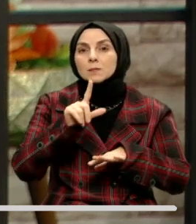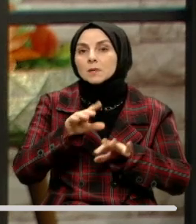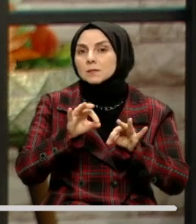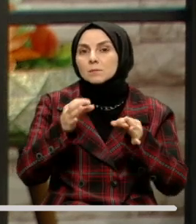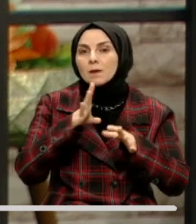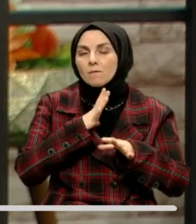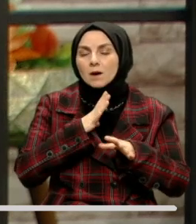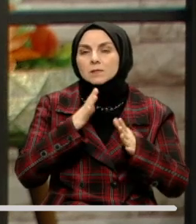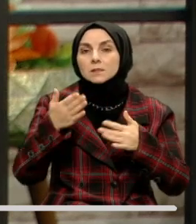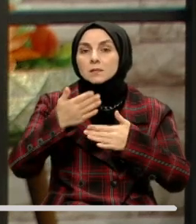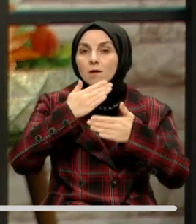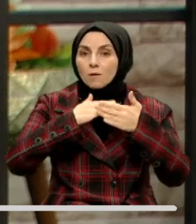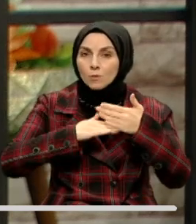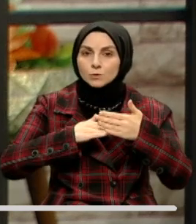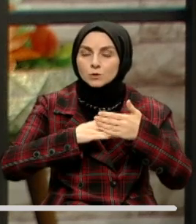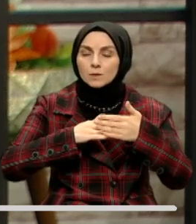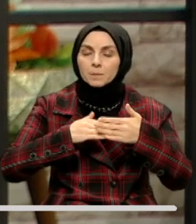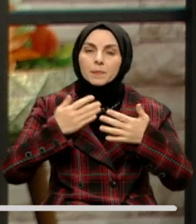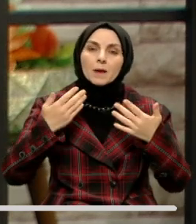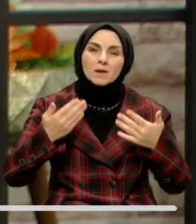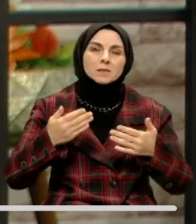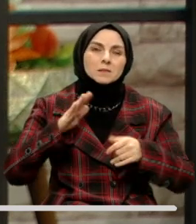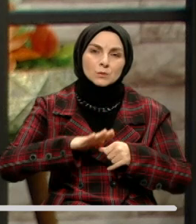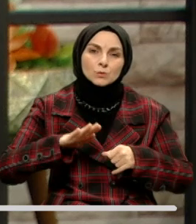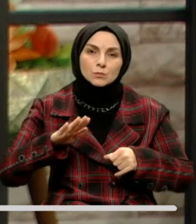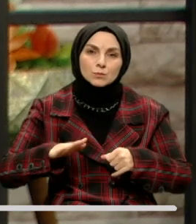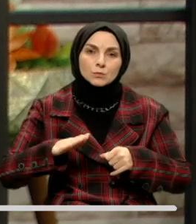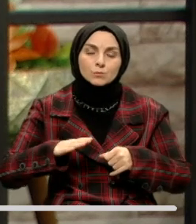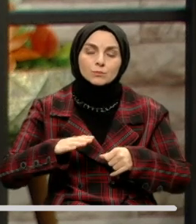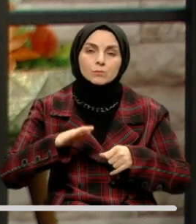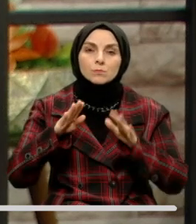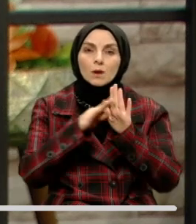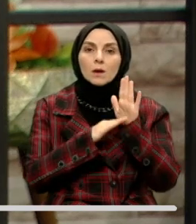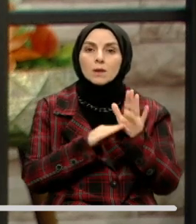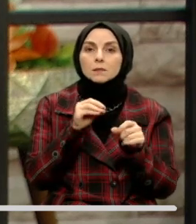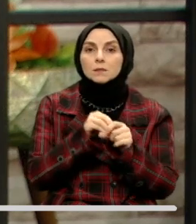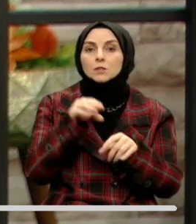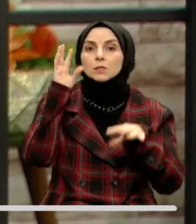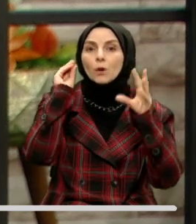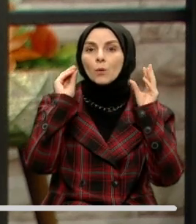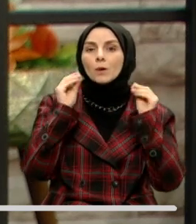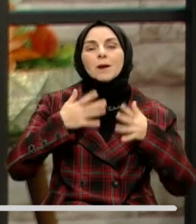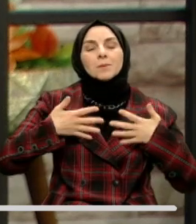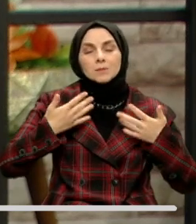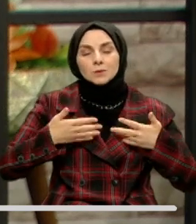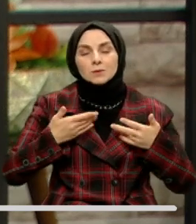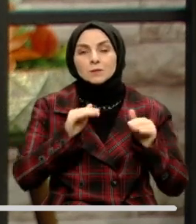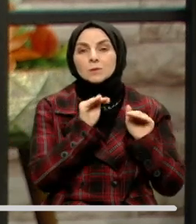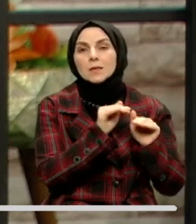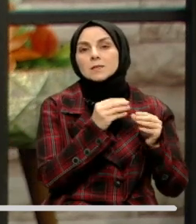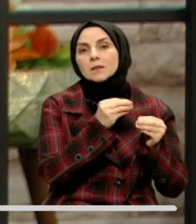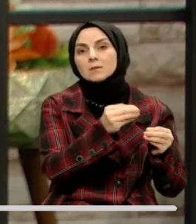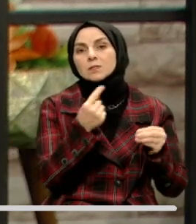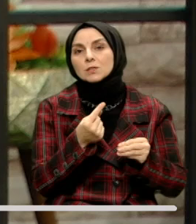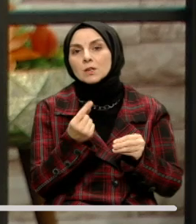gereken duruş daha öncesinde aslında çocuğun hayatın içinde öğrenme motivasyonunu destekleyecek şeyler yapmak.